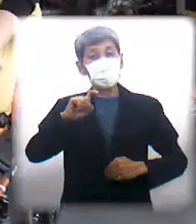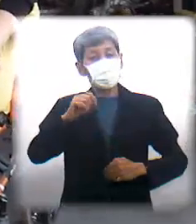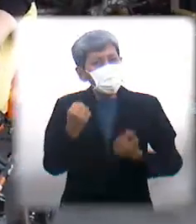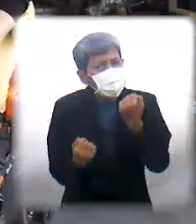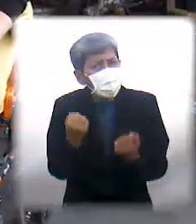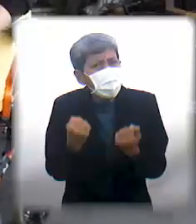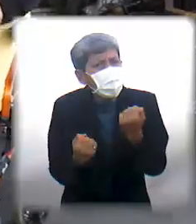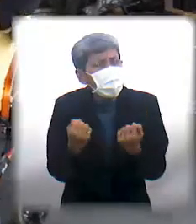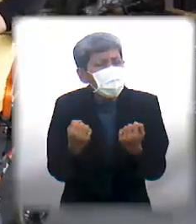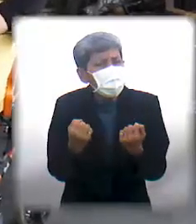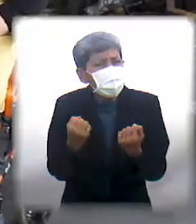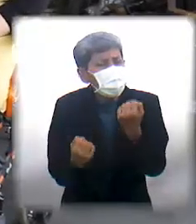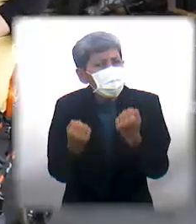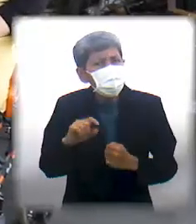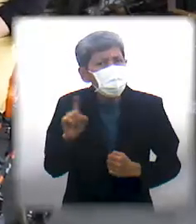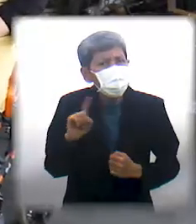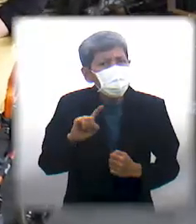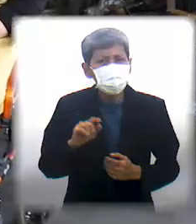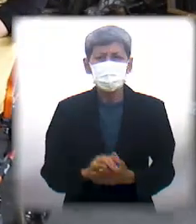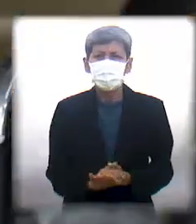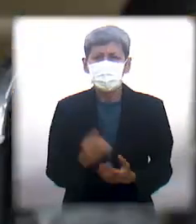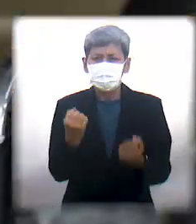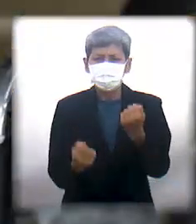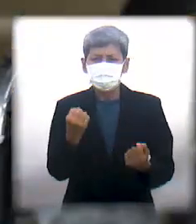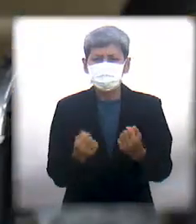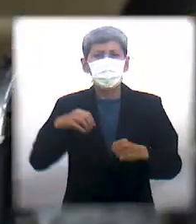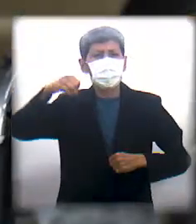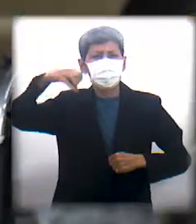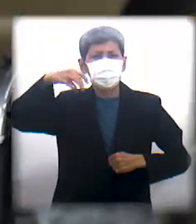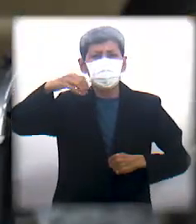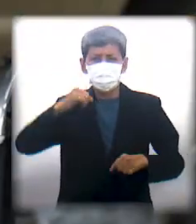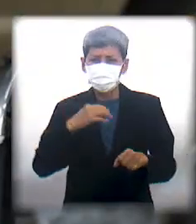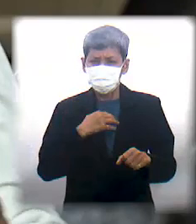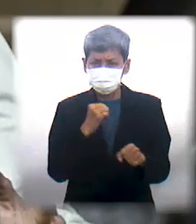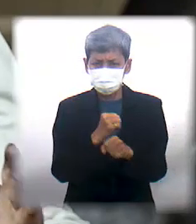รู้สึกหรือใช้งานไม่ได้แล้วแบบนี้พี่ขับรถได้ยังไงอะคะ รถมันเป็นเกียวโตแล้วผมก็ใช้